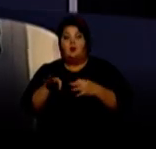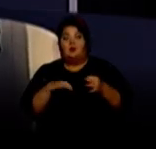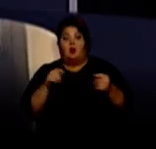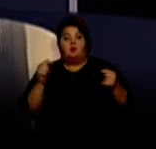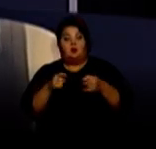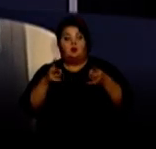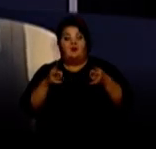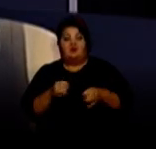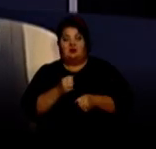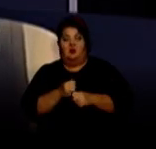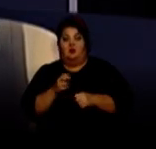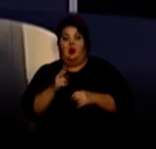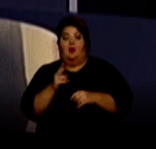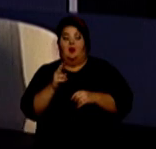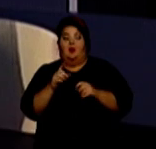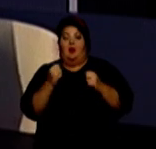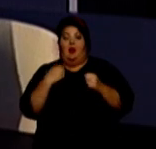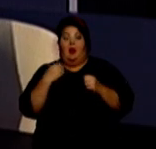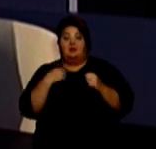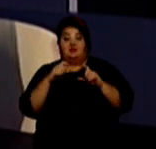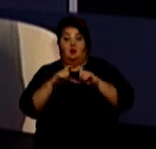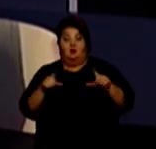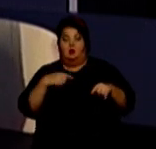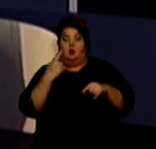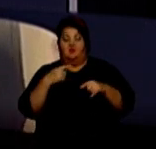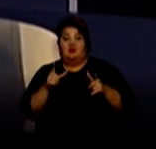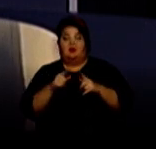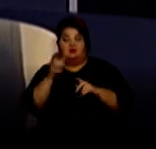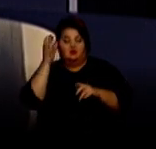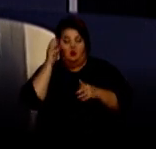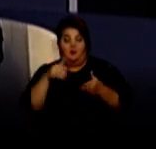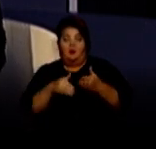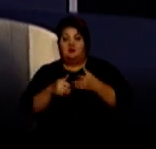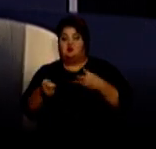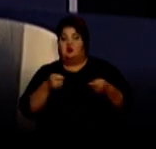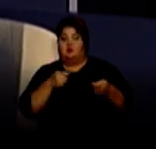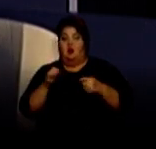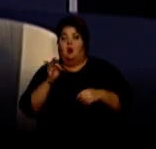протиаварійних робіт кадетського корпусу говорили з науково-методичним керівником реставрації кадетського